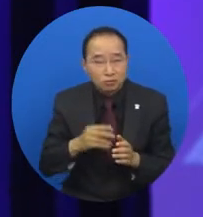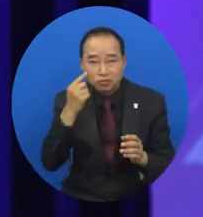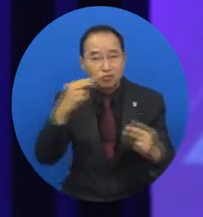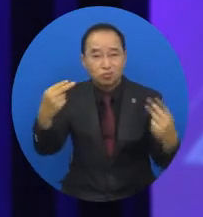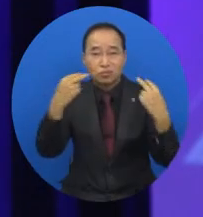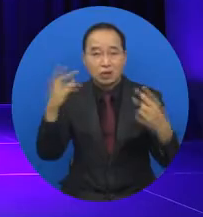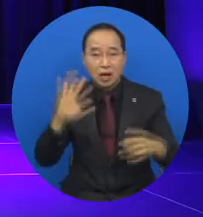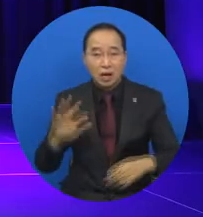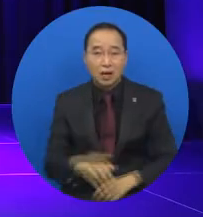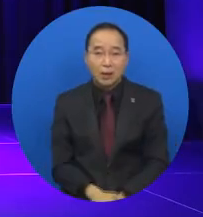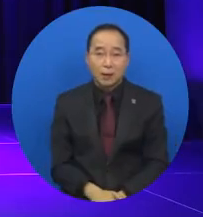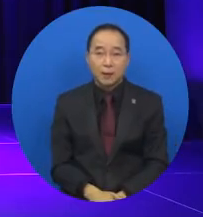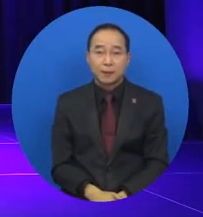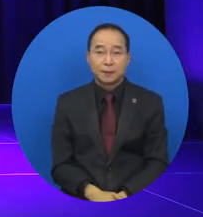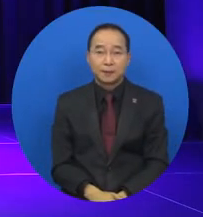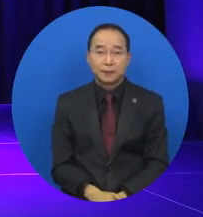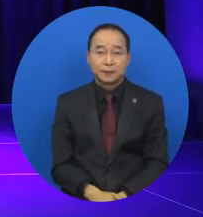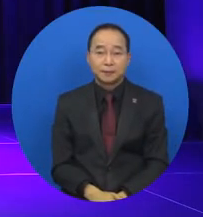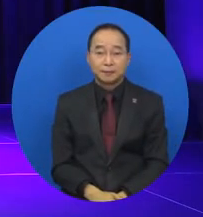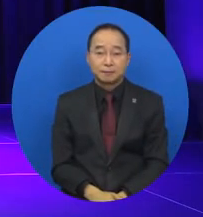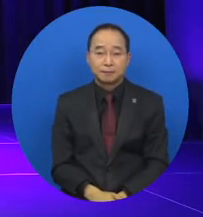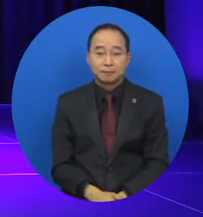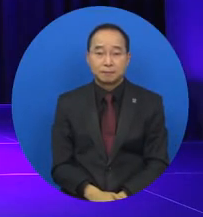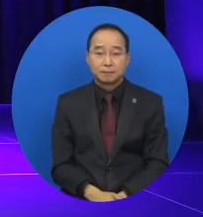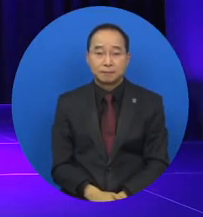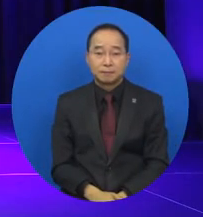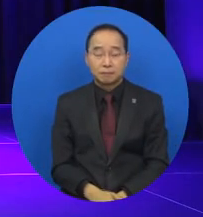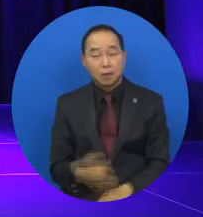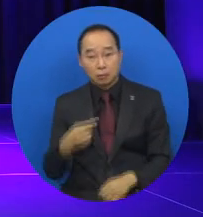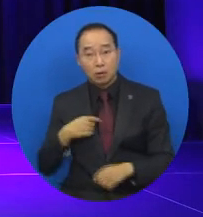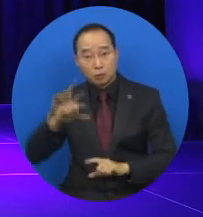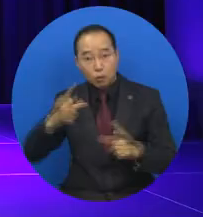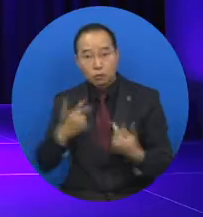않았어요. 저는 이렇게 했습니다.